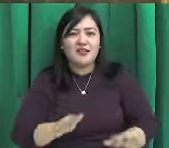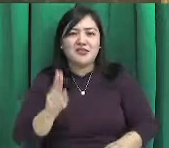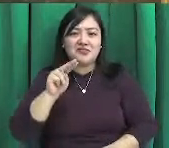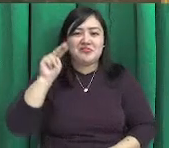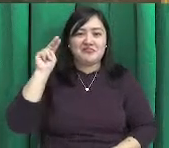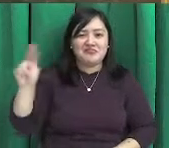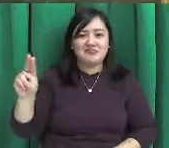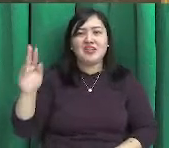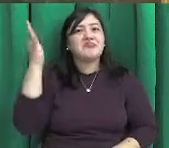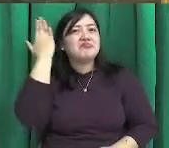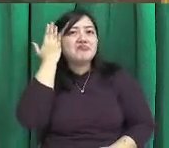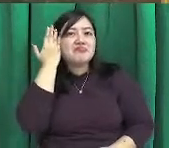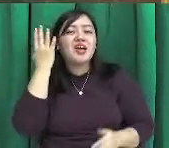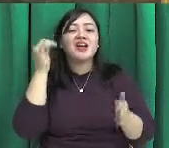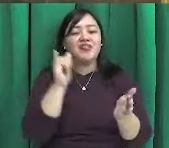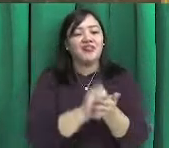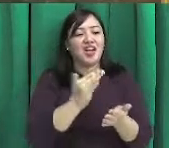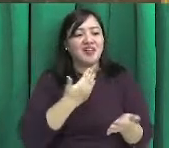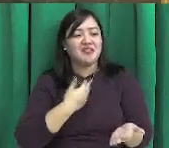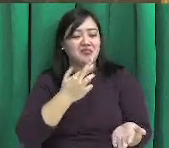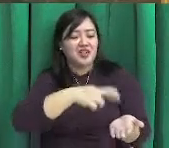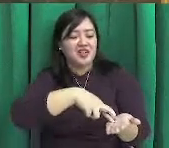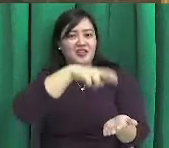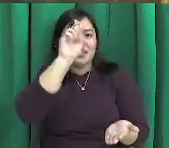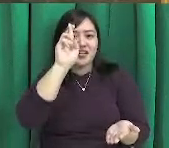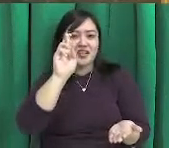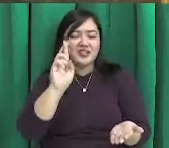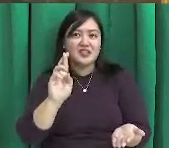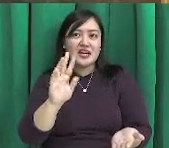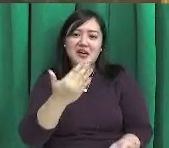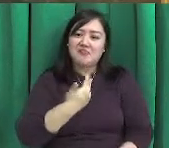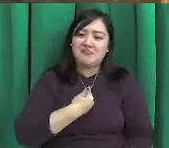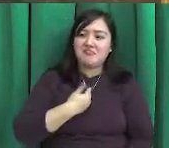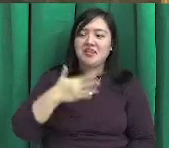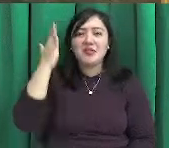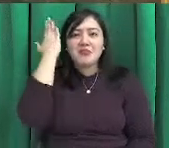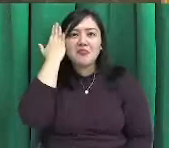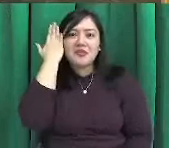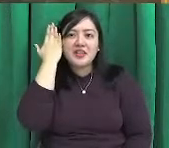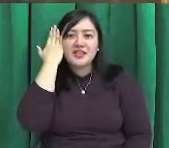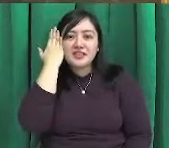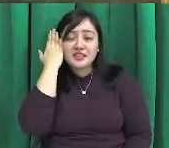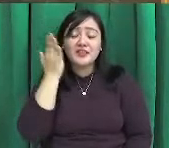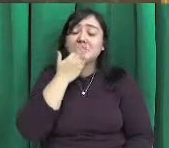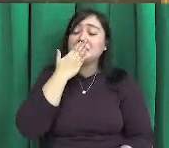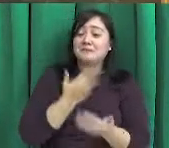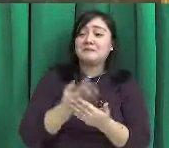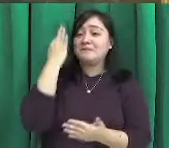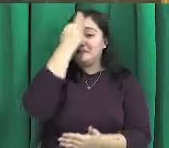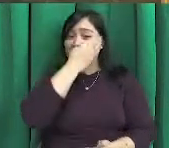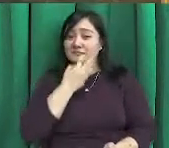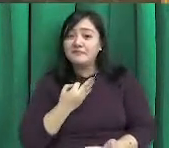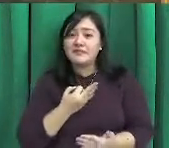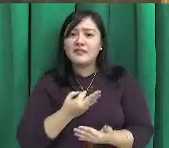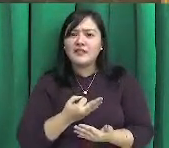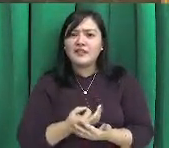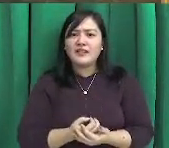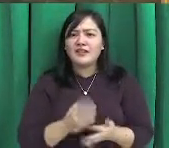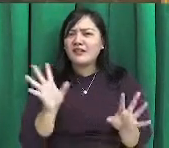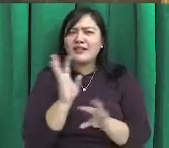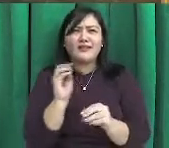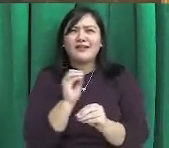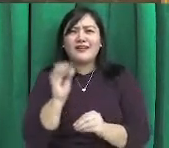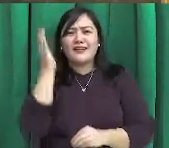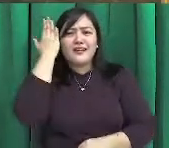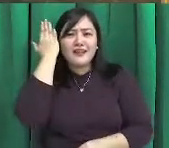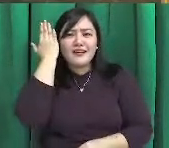gwapo ako, magkukunwari akong matalino ako. Anong pwede ikunwari ko, mga kapatid? Lantara na